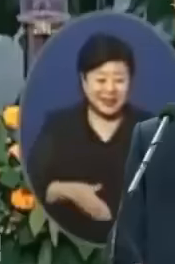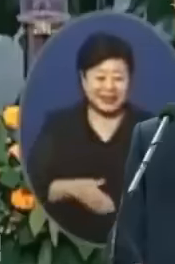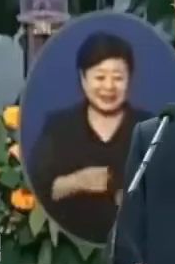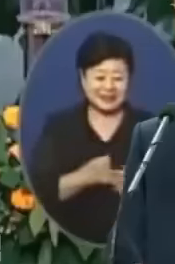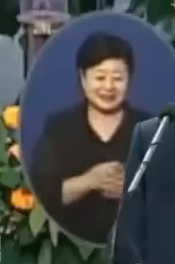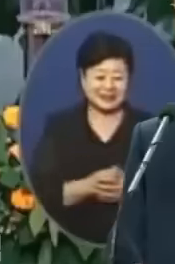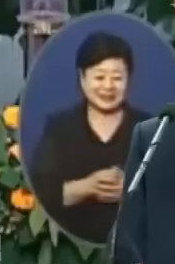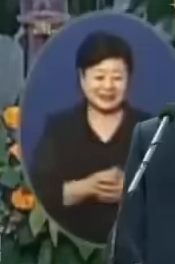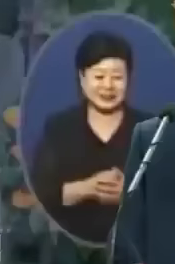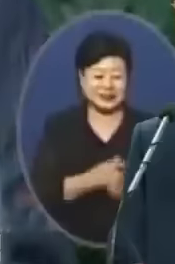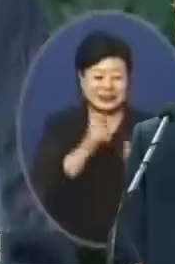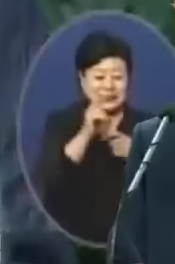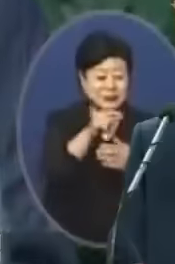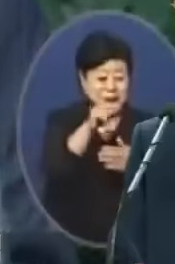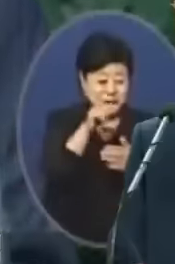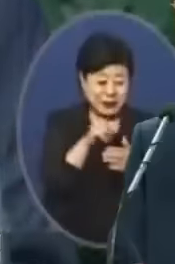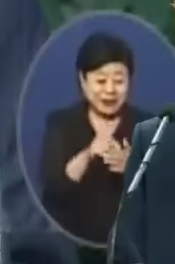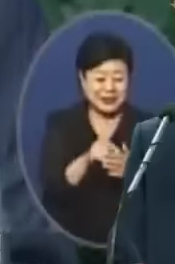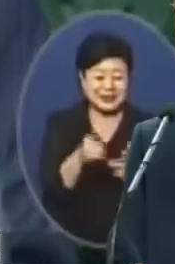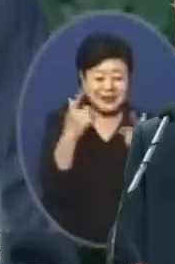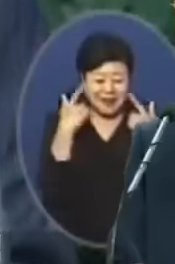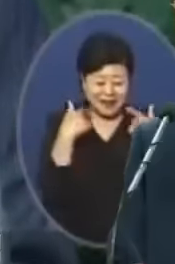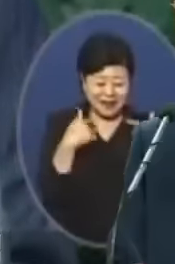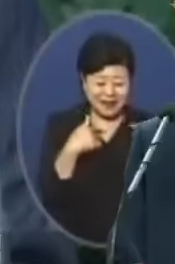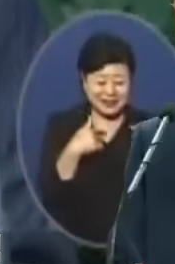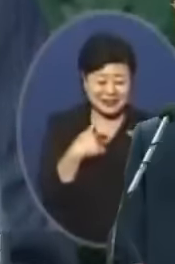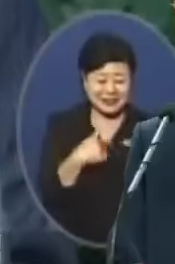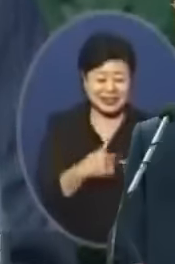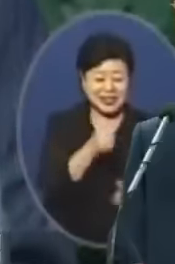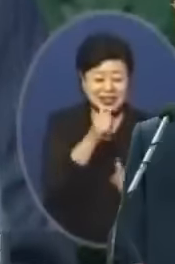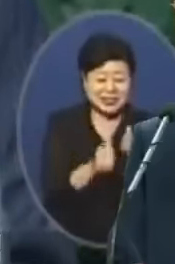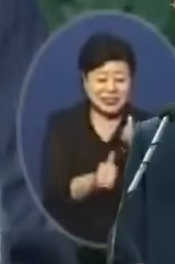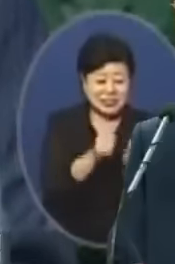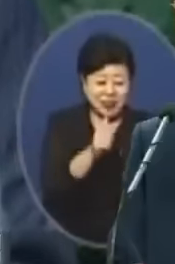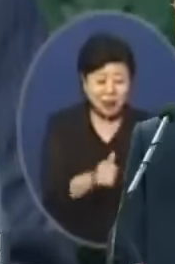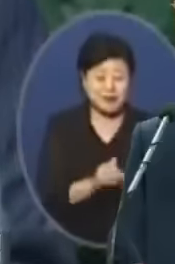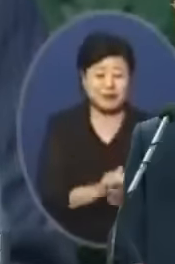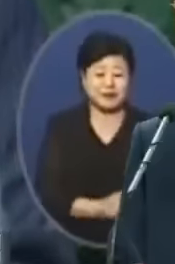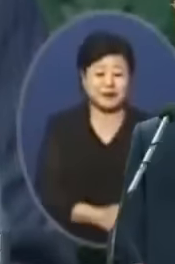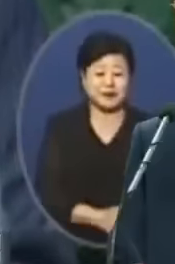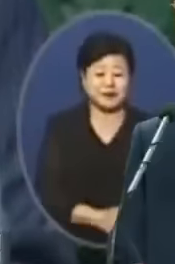이상 우리의 삶에는 항상 시험이라는